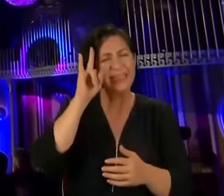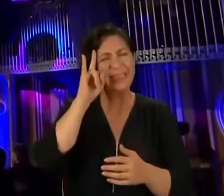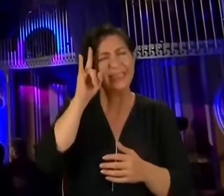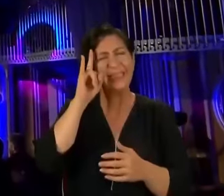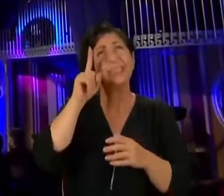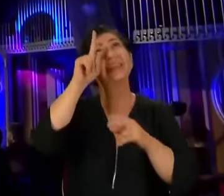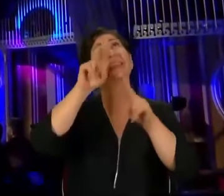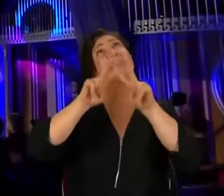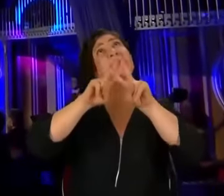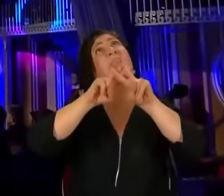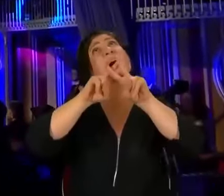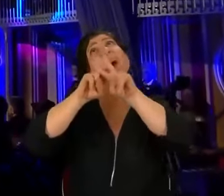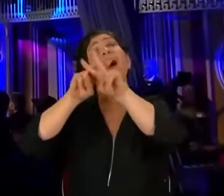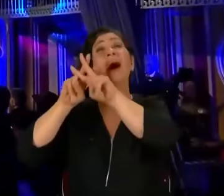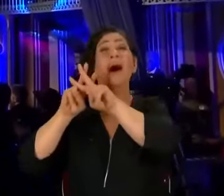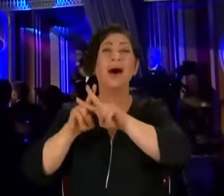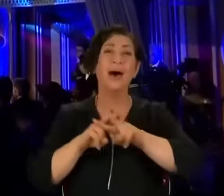Kıskandı